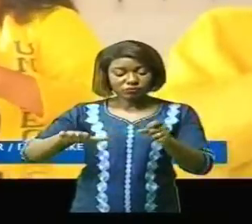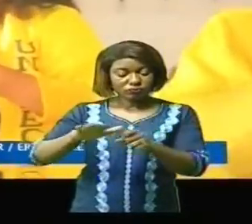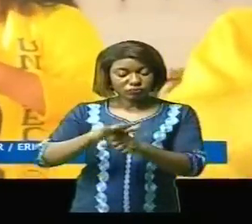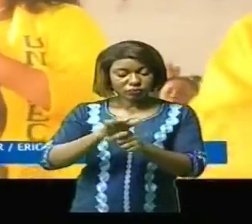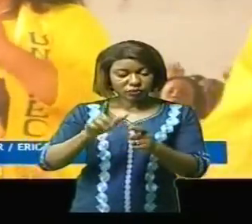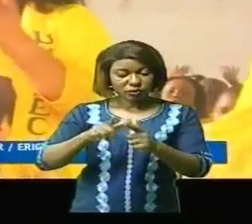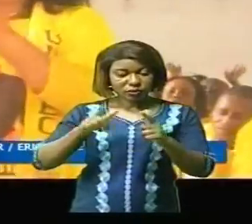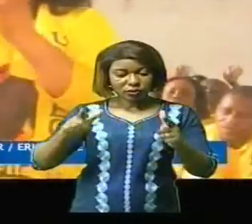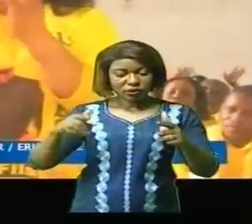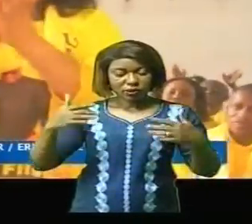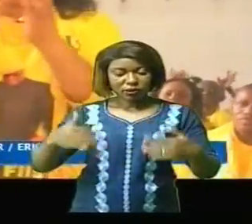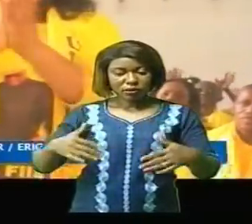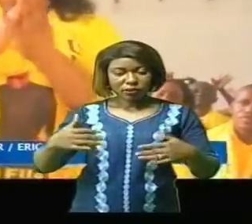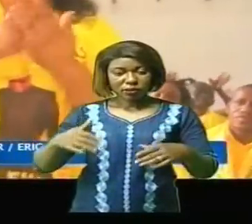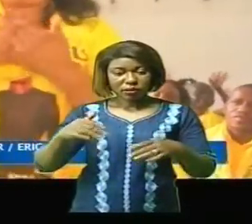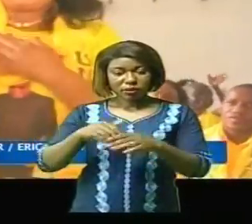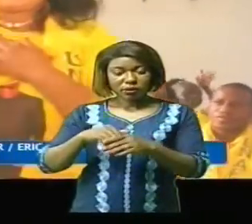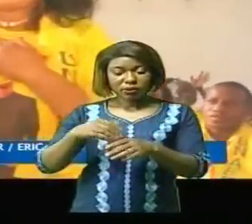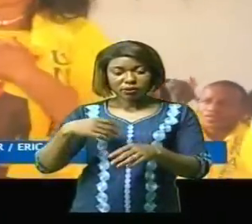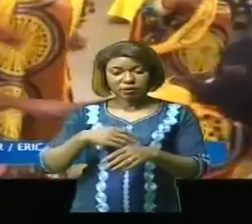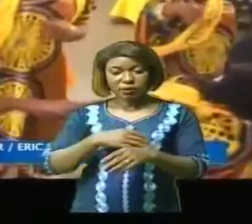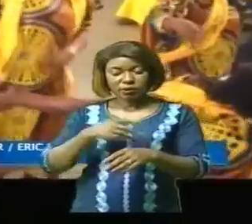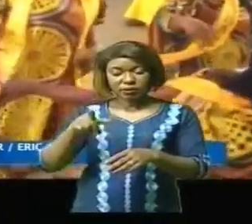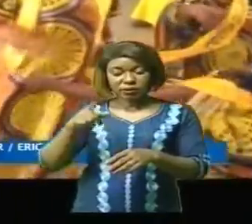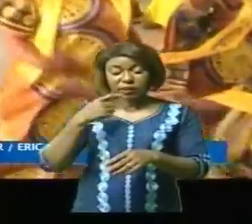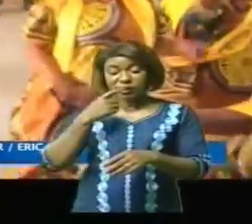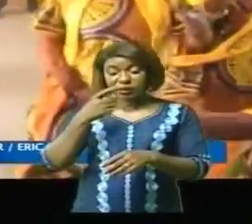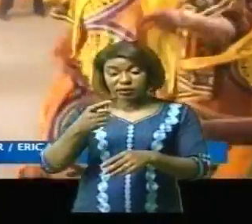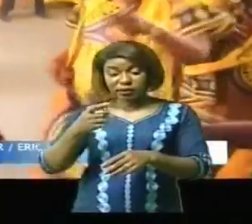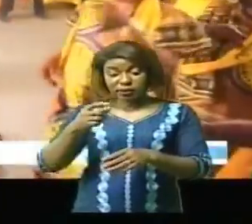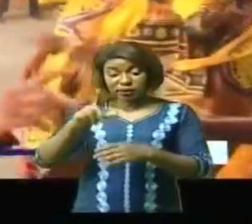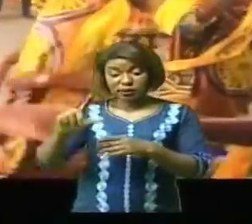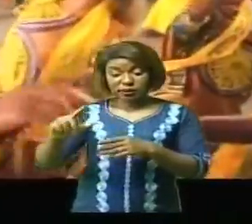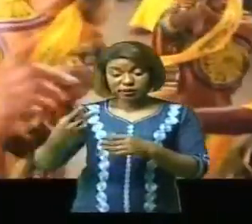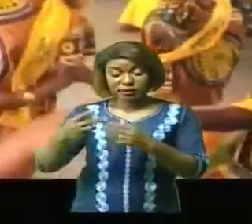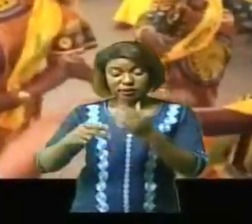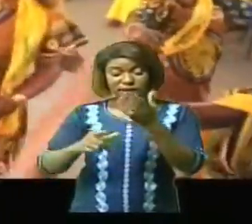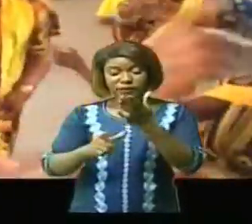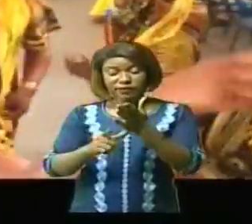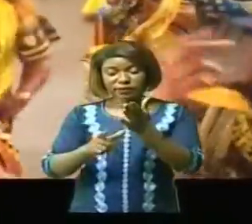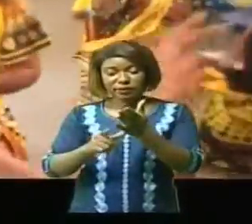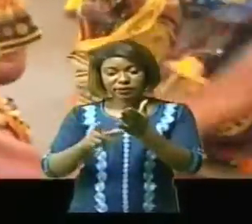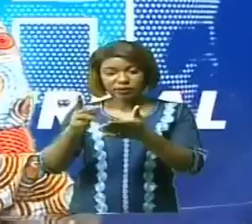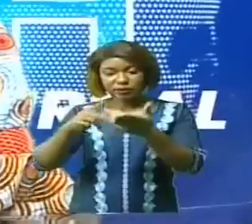grandiose cérémonie, dont Mme Mireille Massango Kyungu, deuxième vice-présidente du parti.